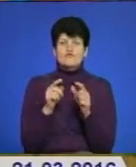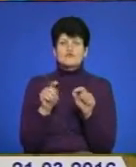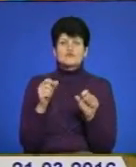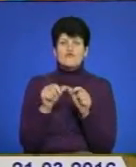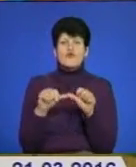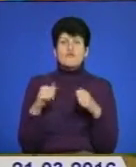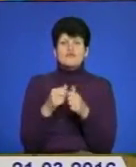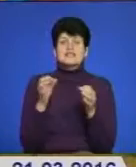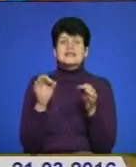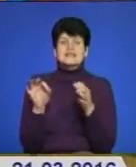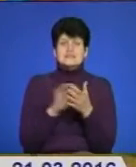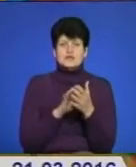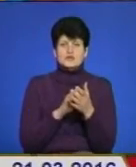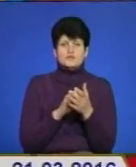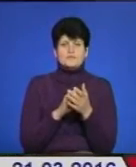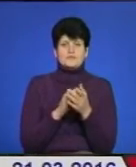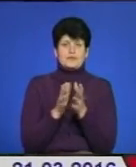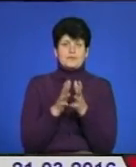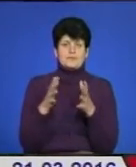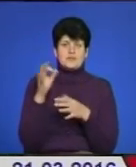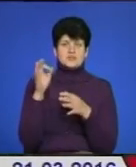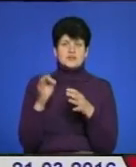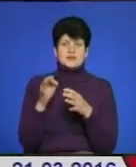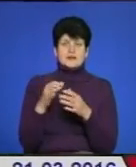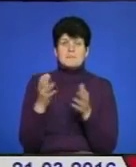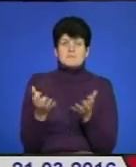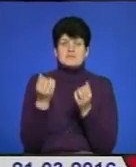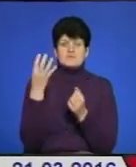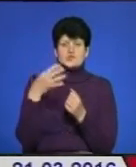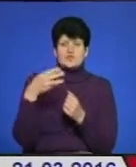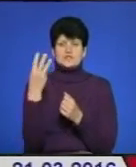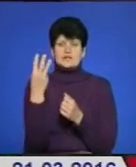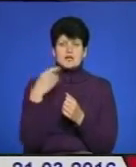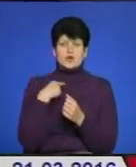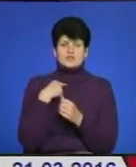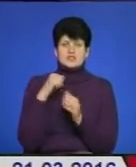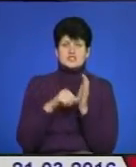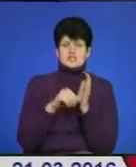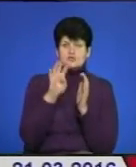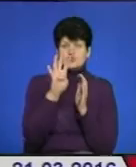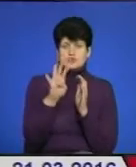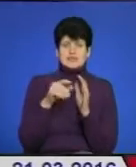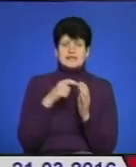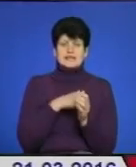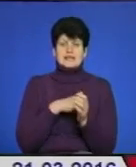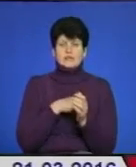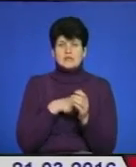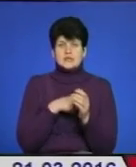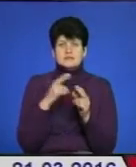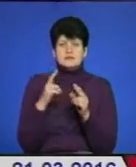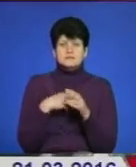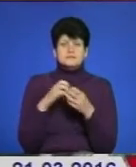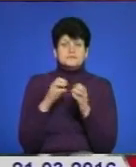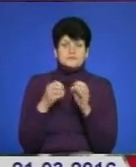першому засіданні коаліційна більшість. Підтримка у 43 голоси із 64 усіх депутатів безкомпромісно